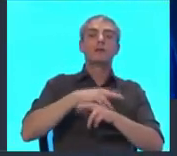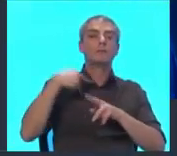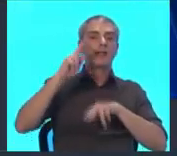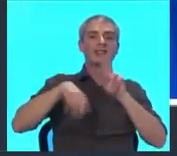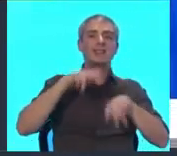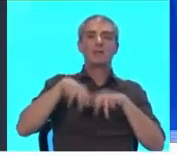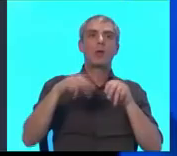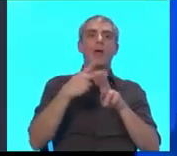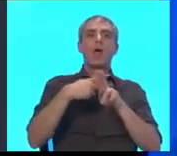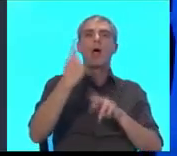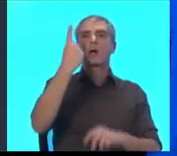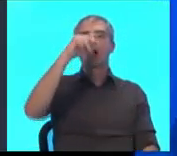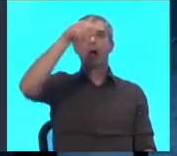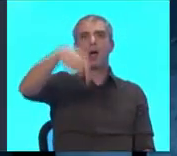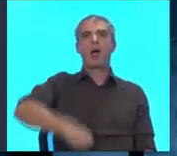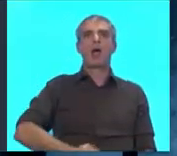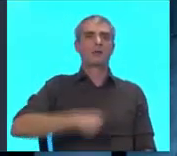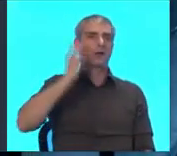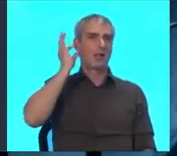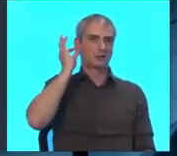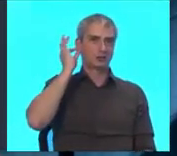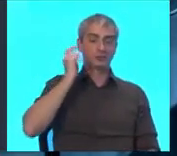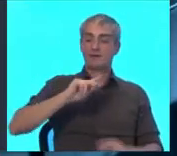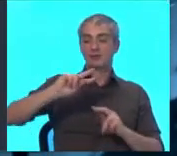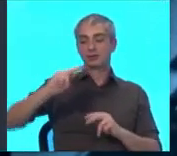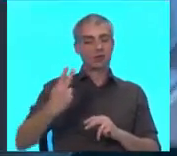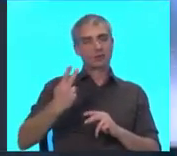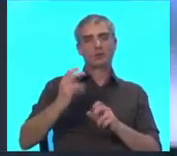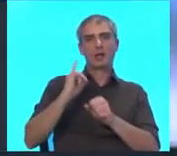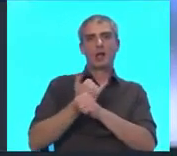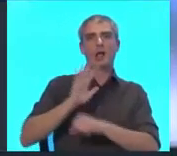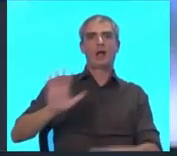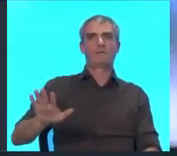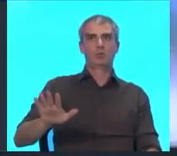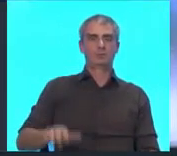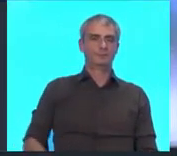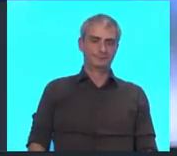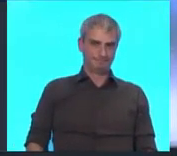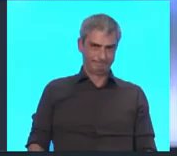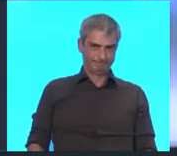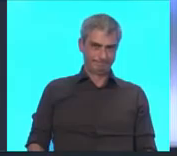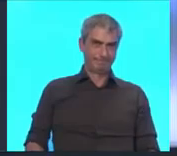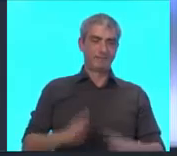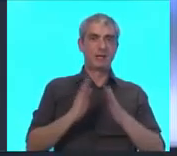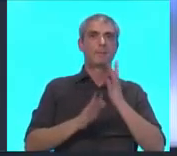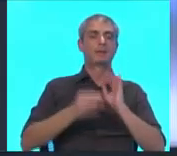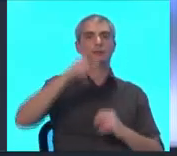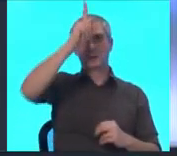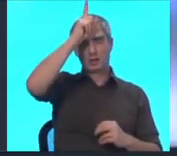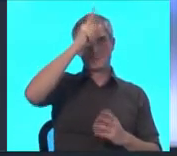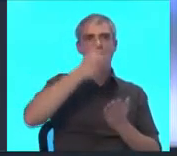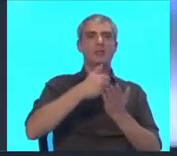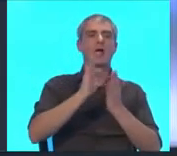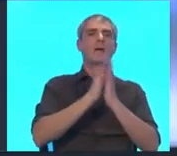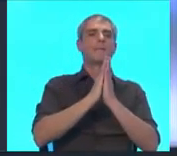ההפריה רק עובר אחד לנשים, ואת השני להקפיא. בית המשפט בגרמניה דחה היום את בקשת החנינה